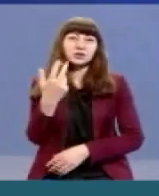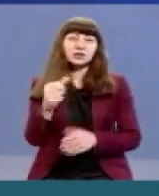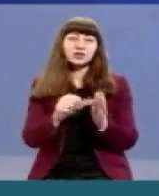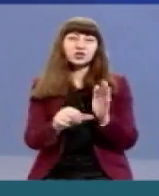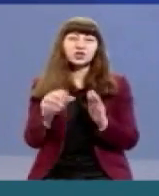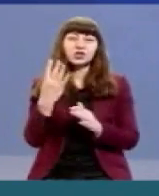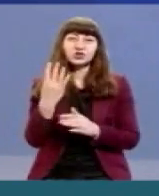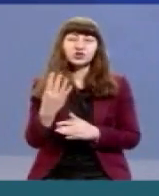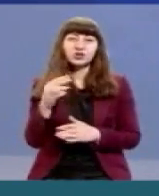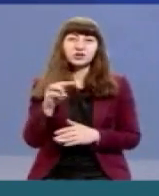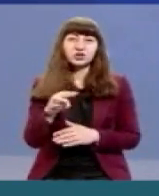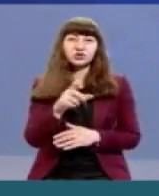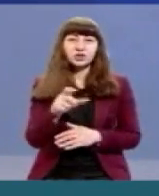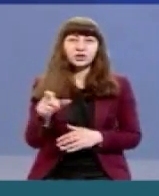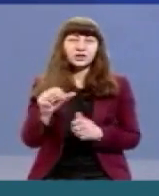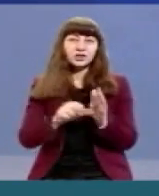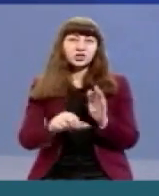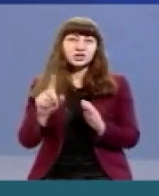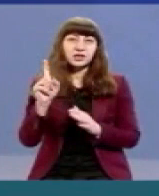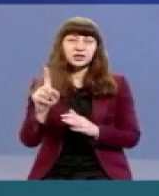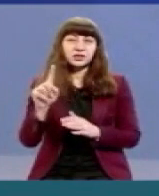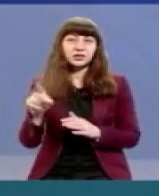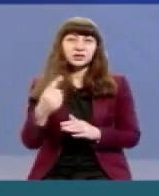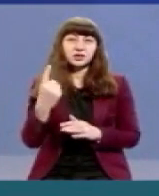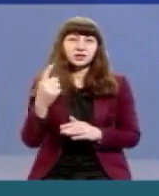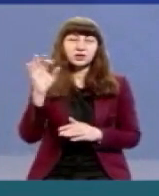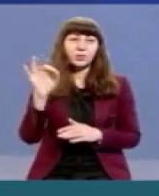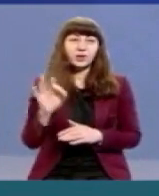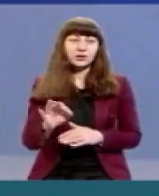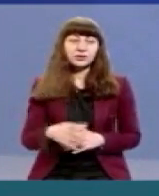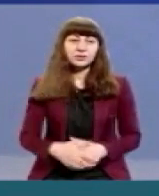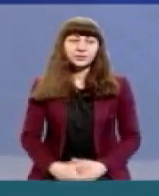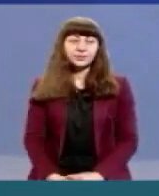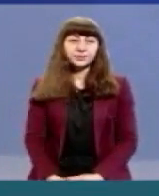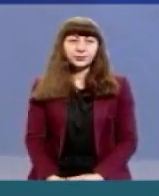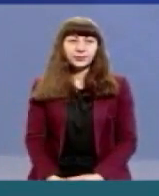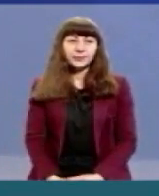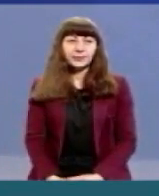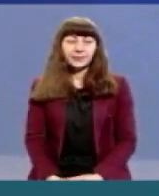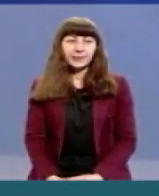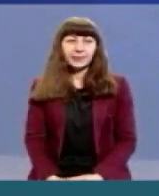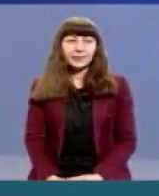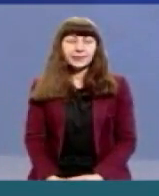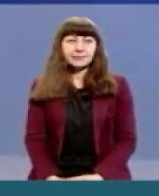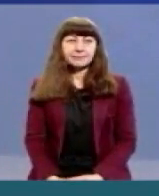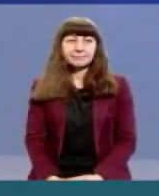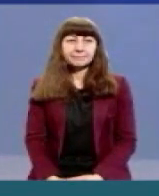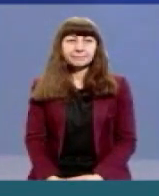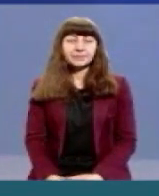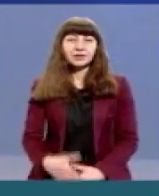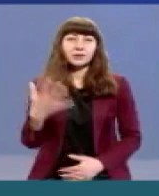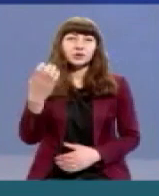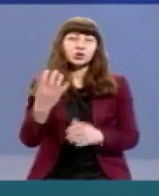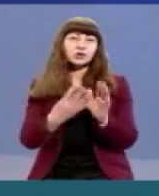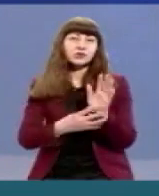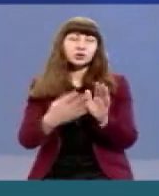тысячи человек, что составляет 61,1% от подлежащих вакцинации. Подлежащих вакцинации